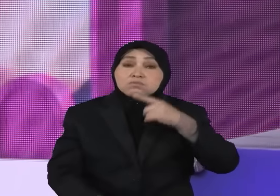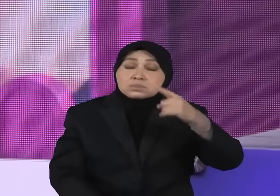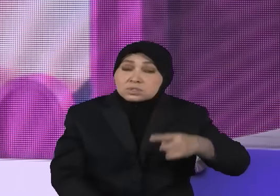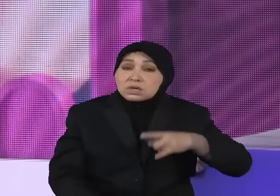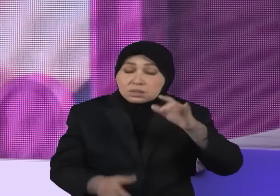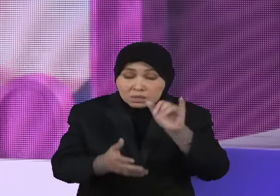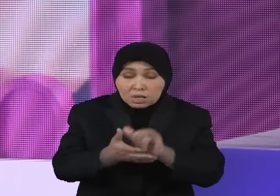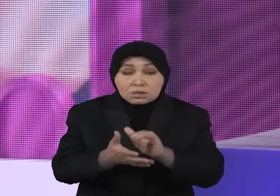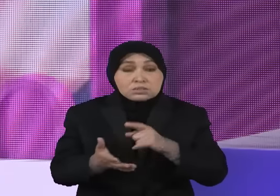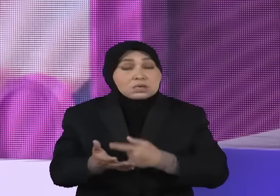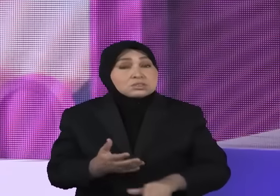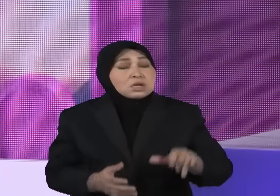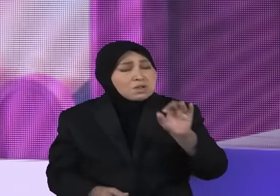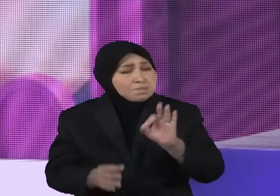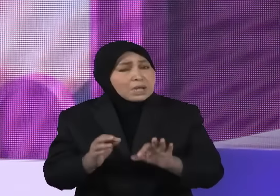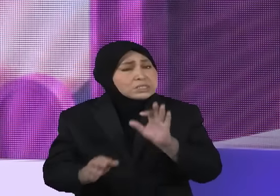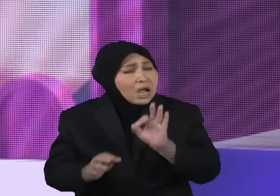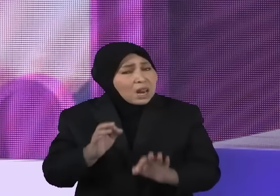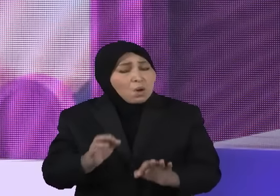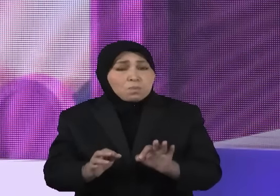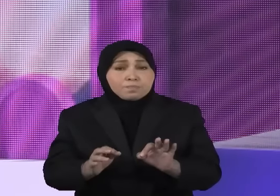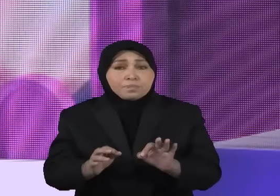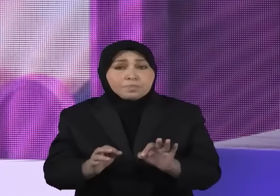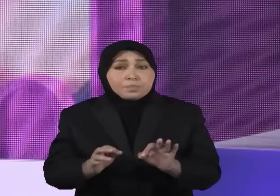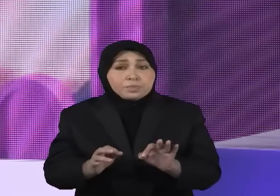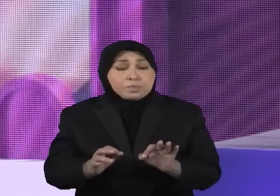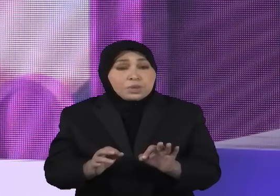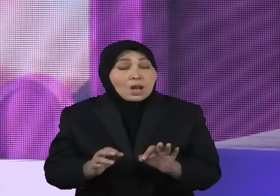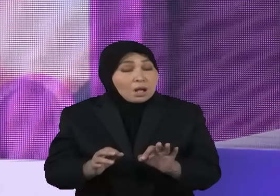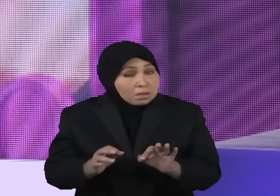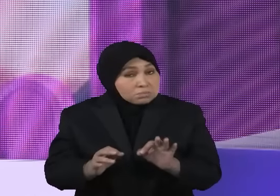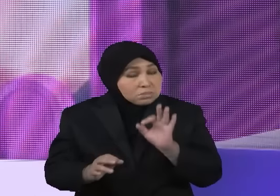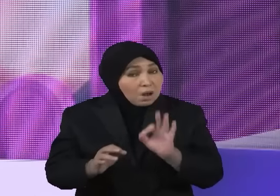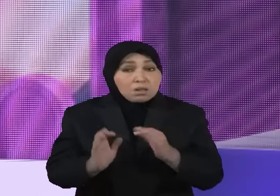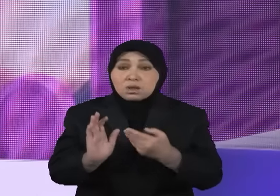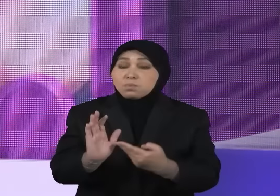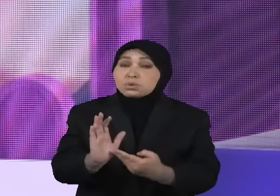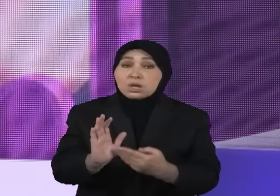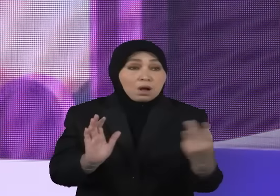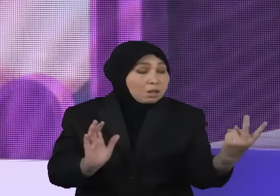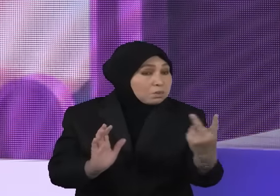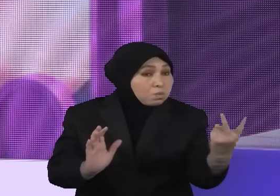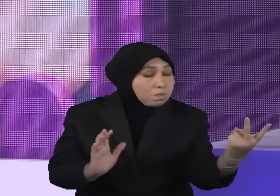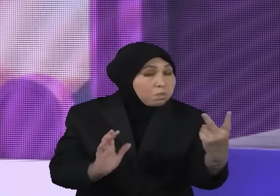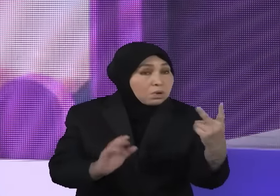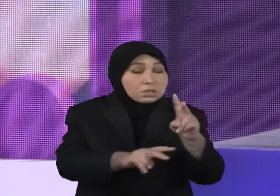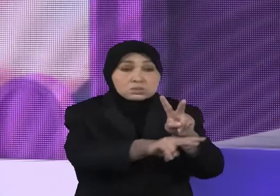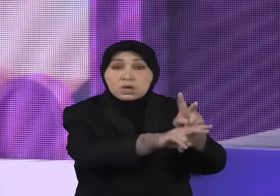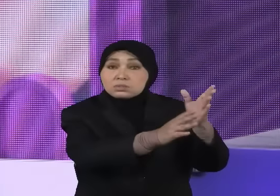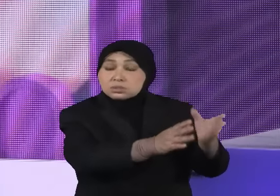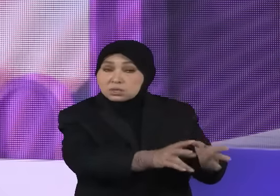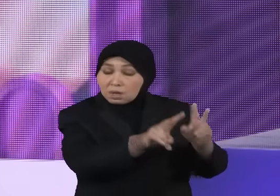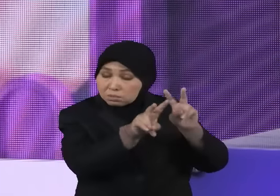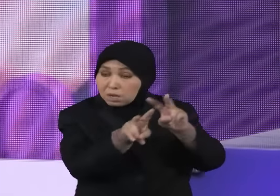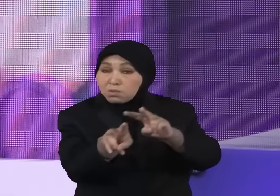annahuma istahaqqa ithma, ya, jika didapati, terbukti bahawa dua orang saksi yang